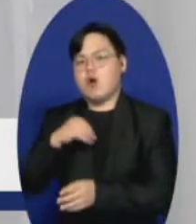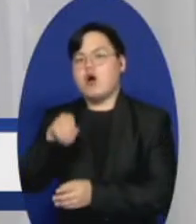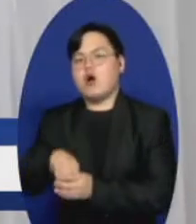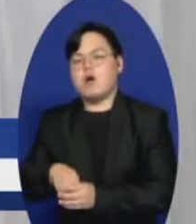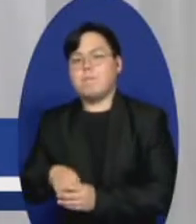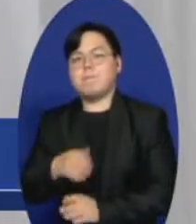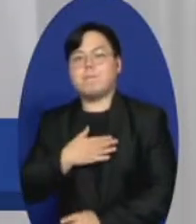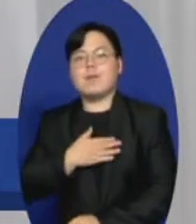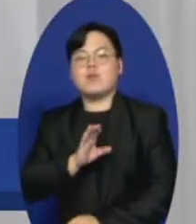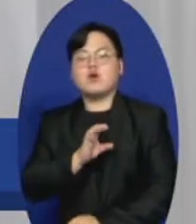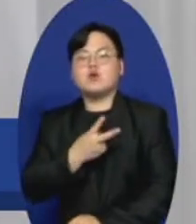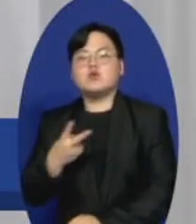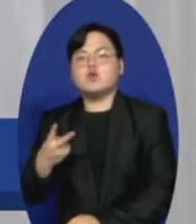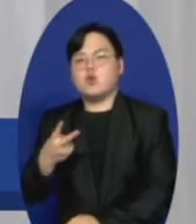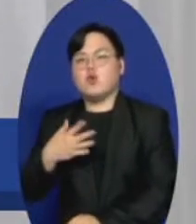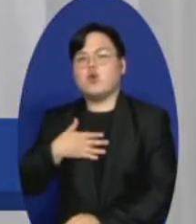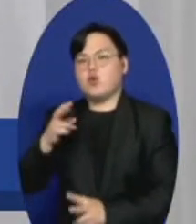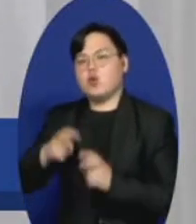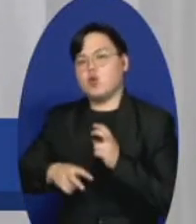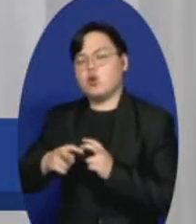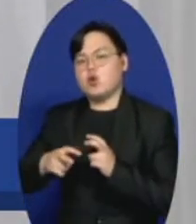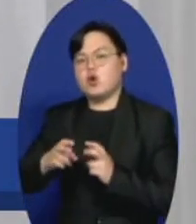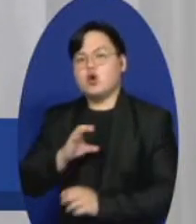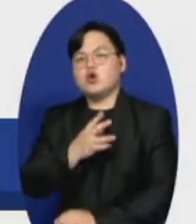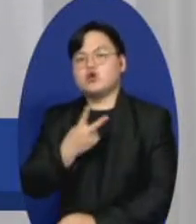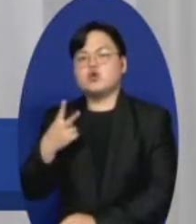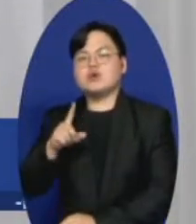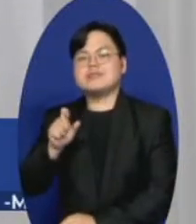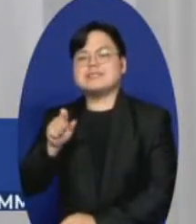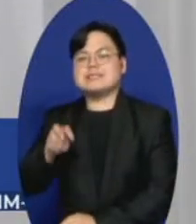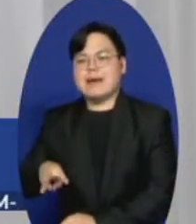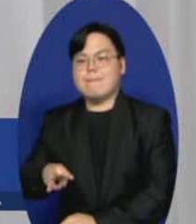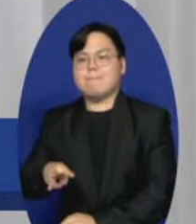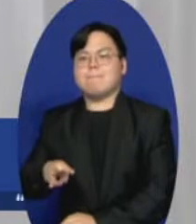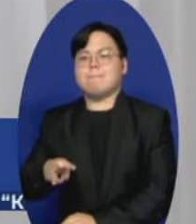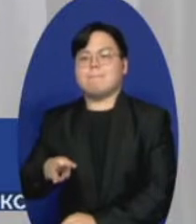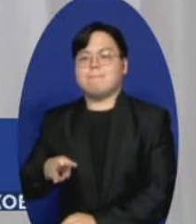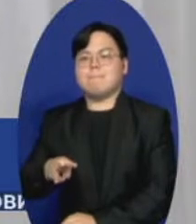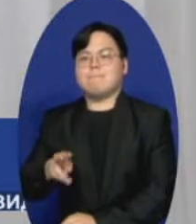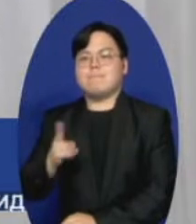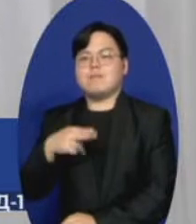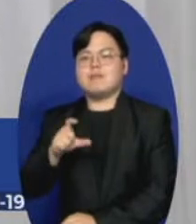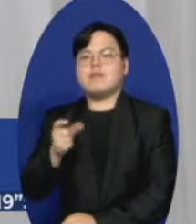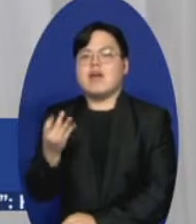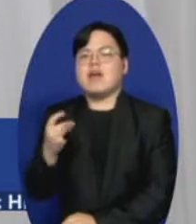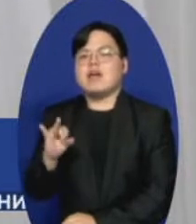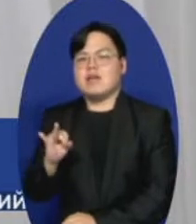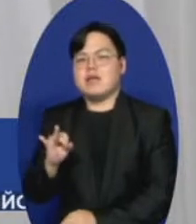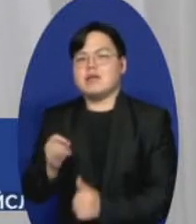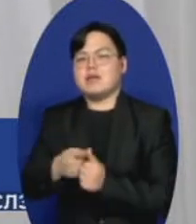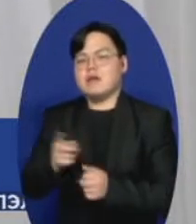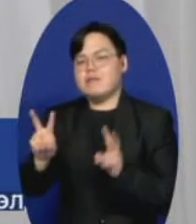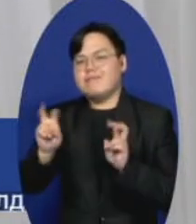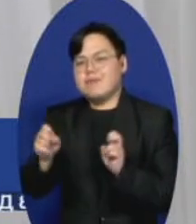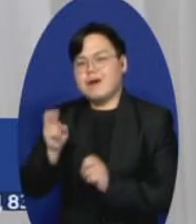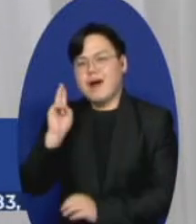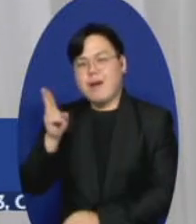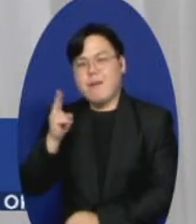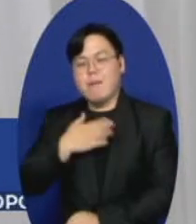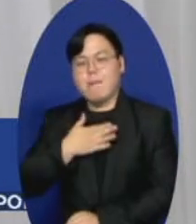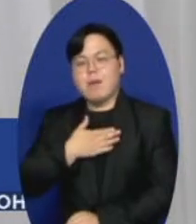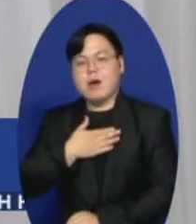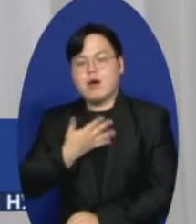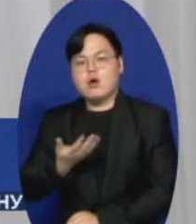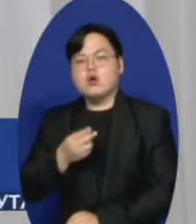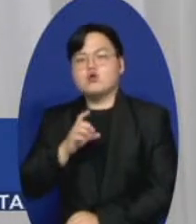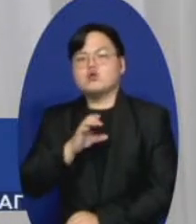гэхэд сүүсүүн бүтээгдэхүүн боловсруулдаг Сүн зам дээрийгэд компани байгаа. Төмрийн үйлдвэр, цем чихээ үйлдвэр гээд үйлдвэрийн ажилчдад манайх